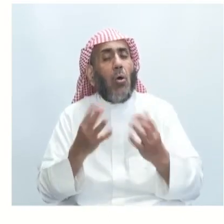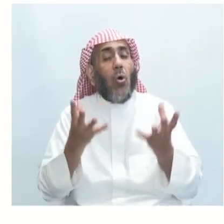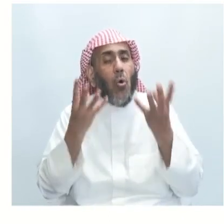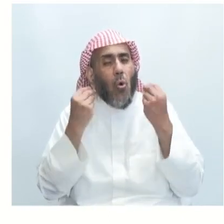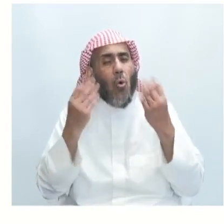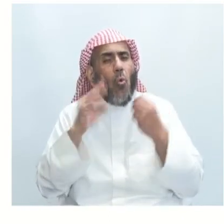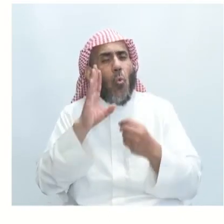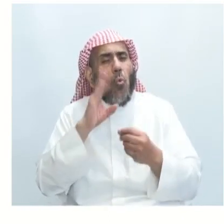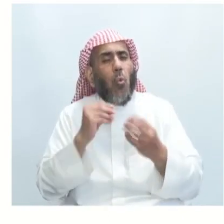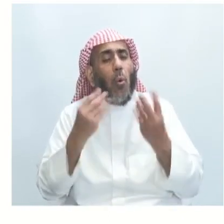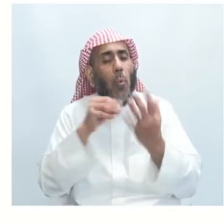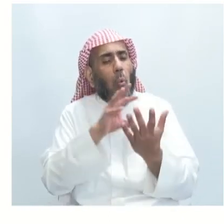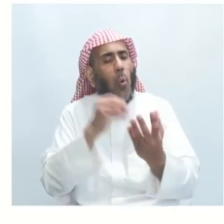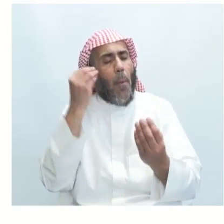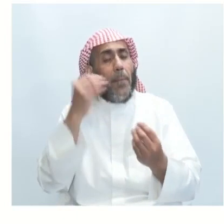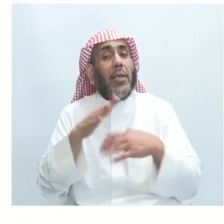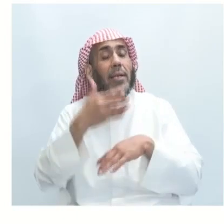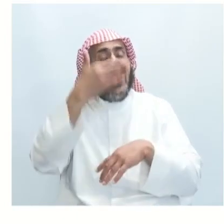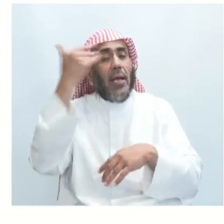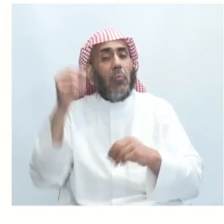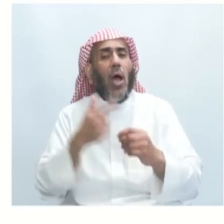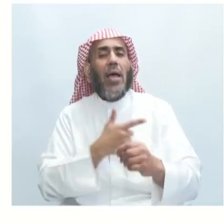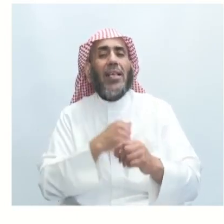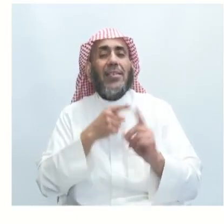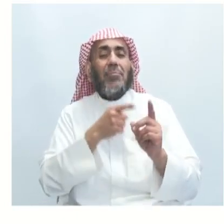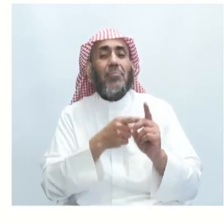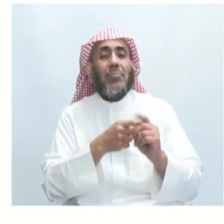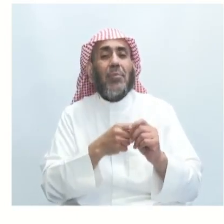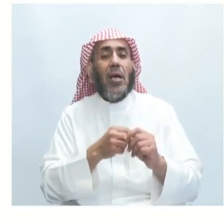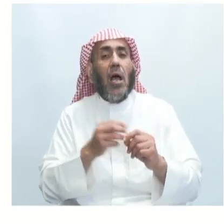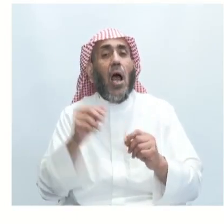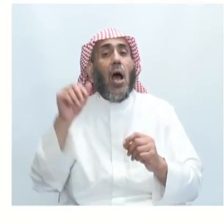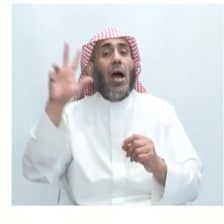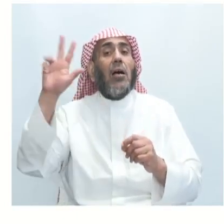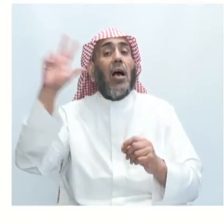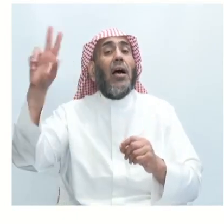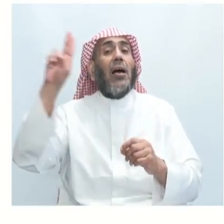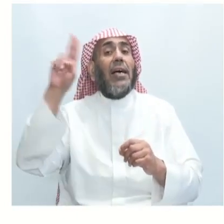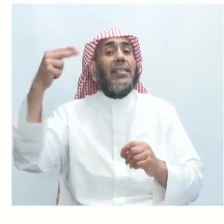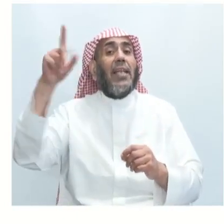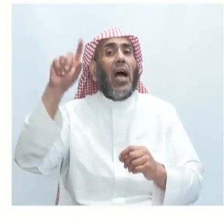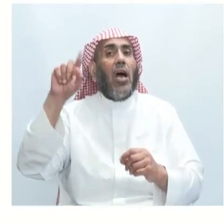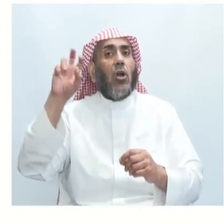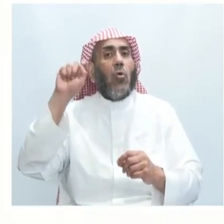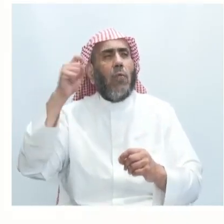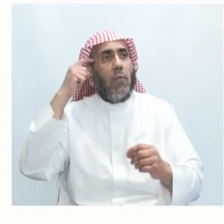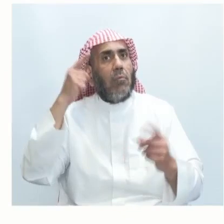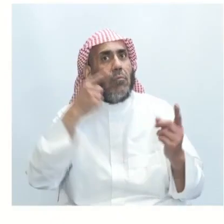اكتسبناه من خبره هذا يطلق عليه التعرف يطلق عليه